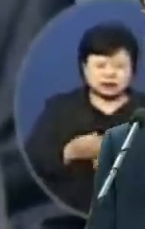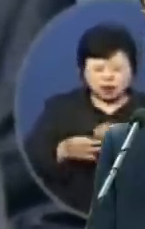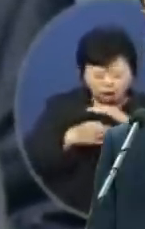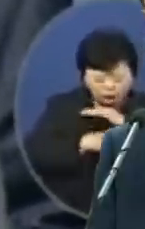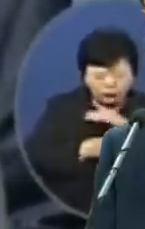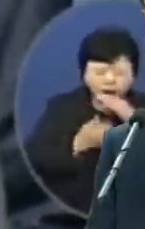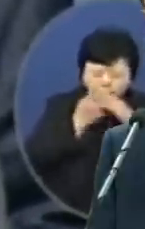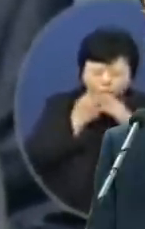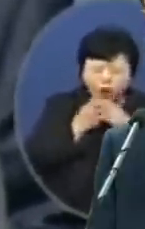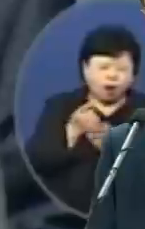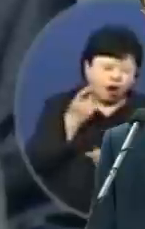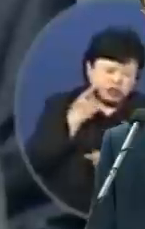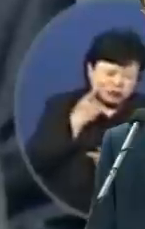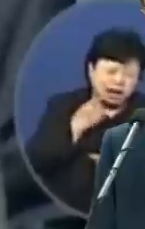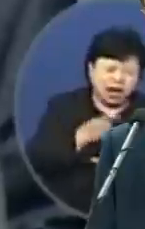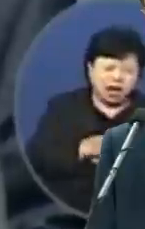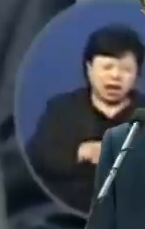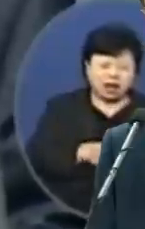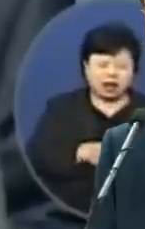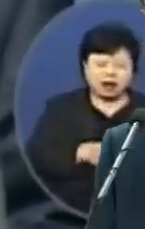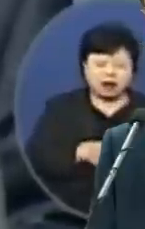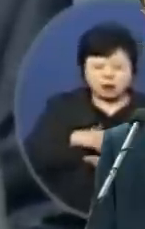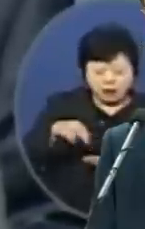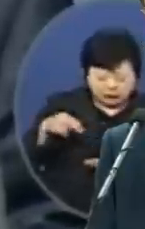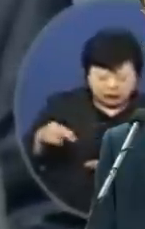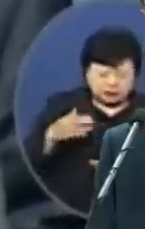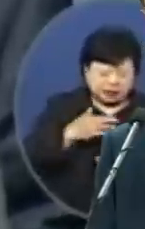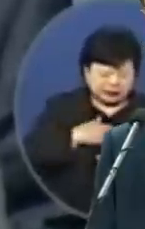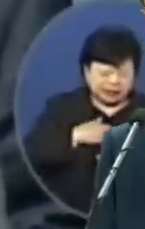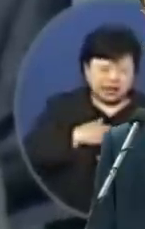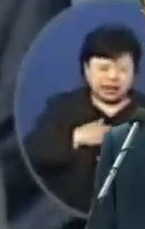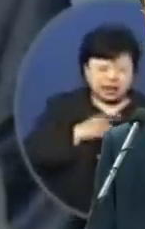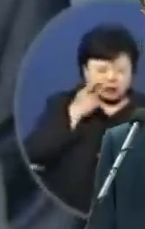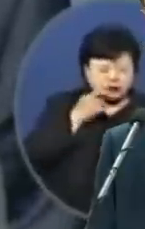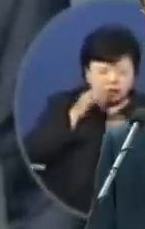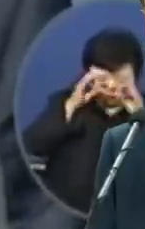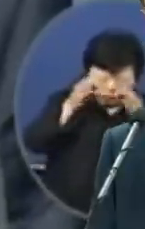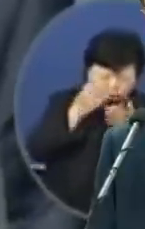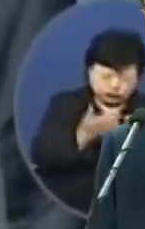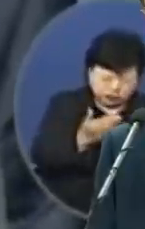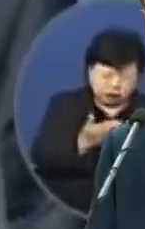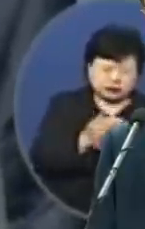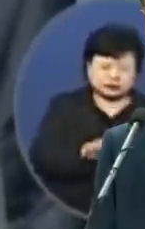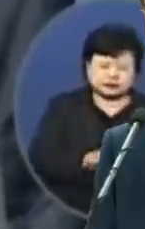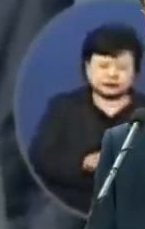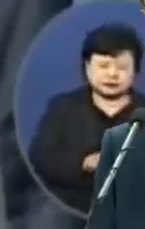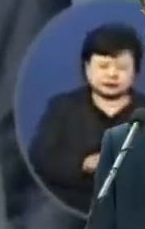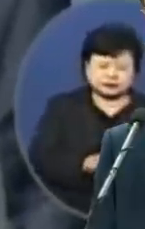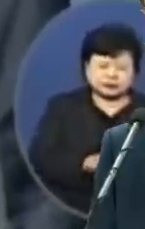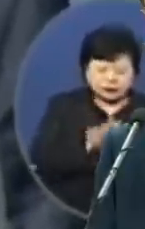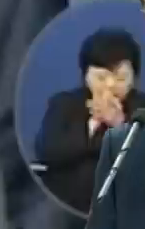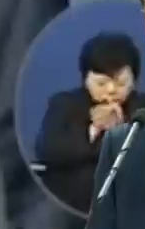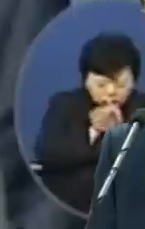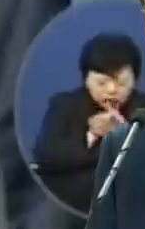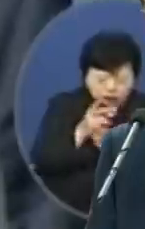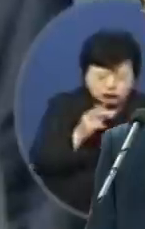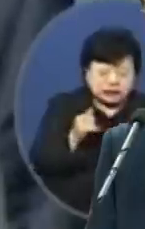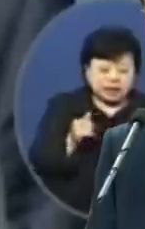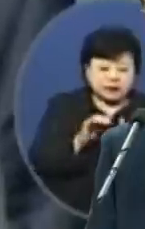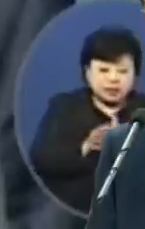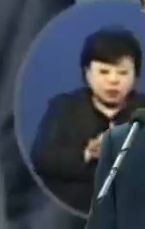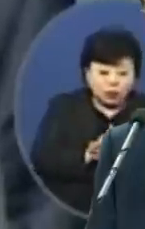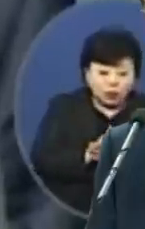하고 거짓말도 하고 방탕도 했습니다. 나를 불쌍히 여겨 주시옵소서. 그렇게 되는데 두 사람이